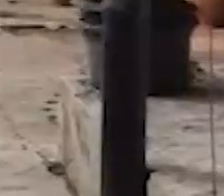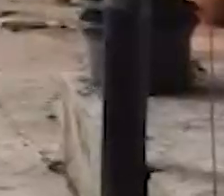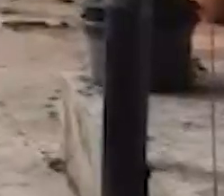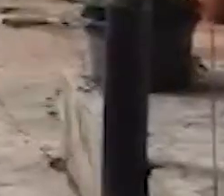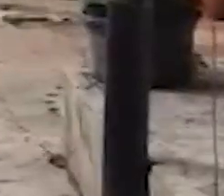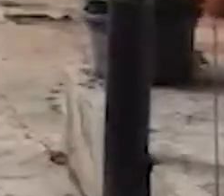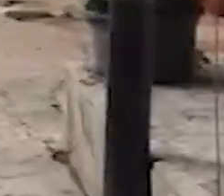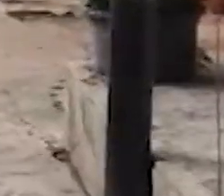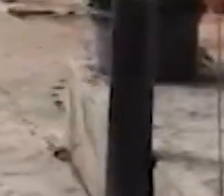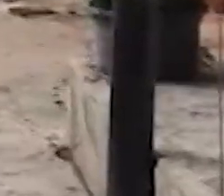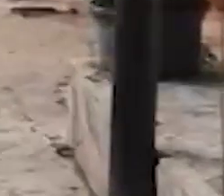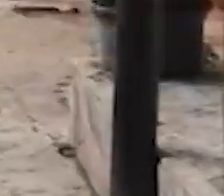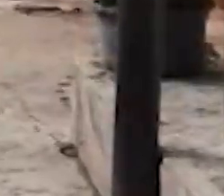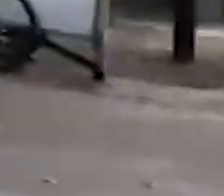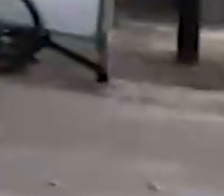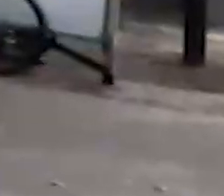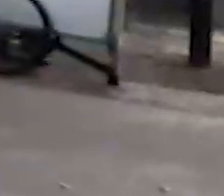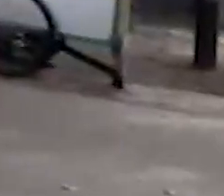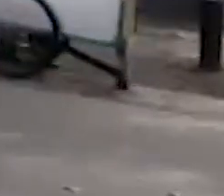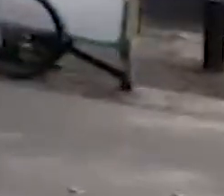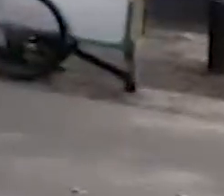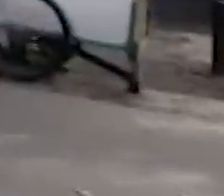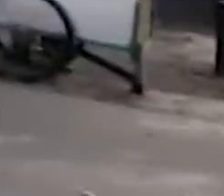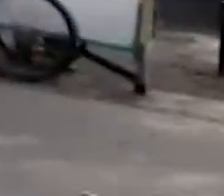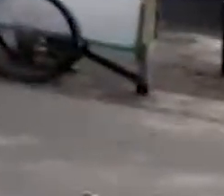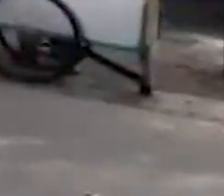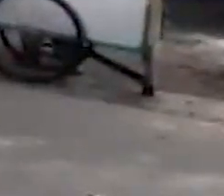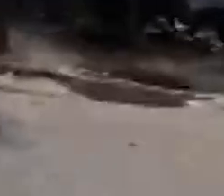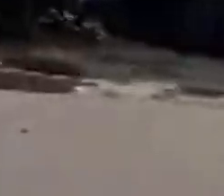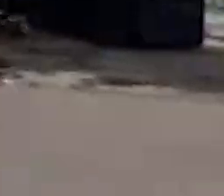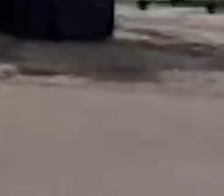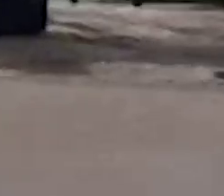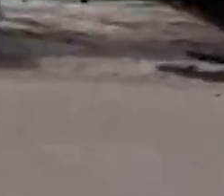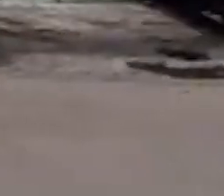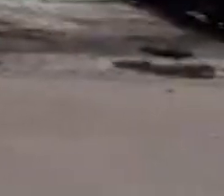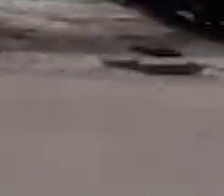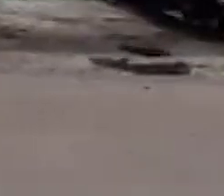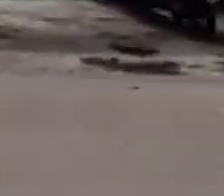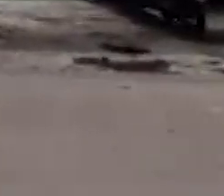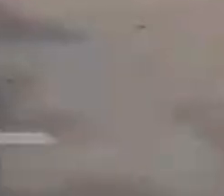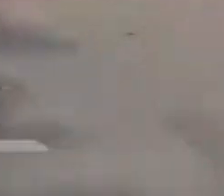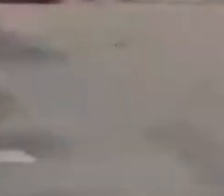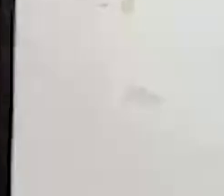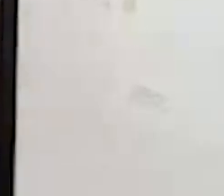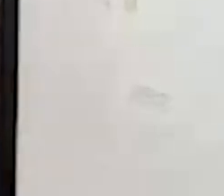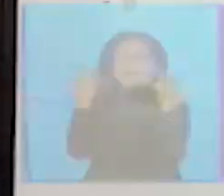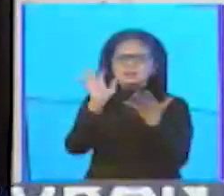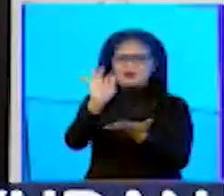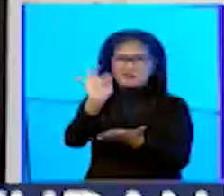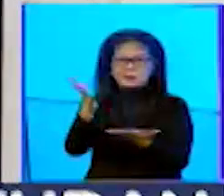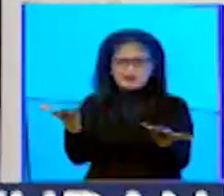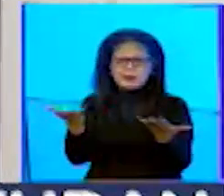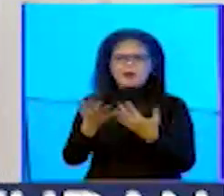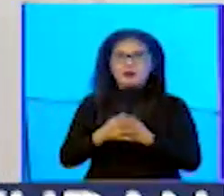Menurut warga, tawuran memang kerap terjadi meski tak ada pemicu yang jelas. Dalam sepekan ini telah terjadi 4 kali tawuran. Intinya apa